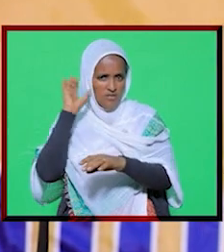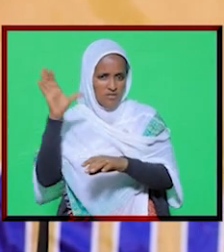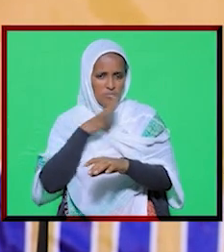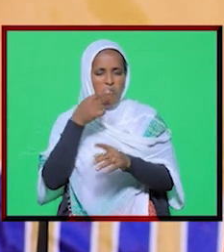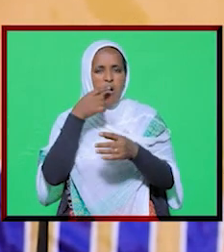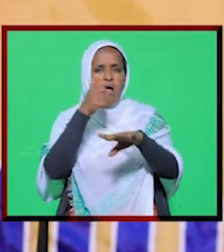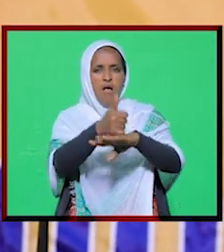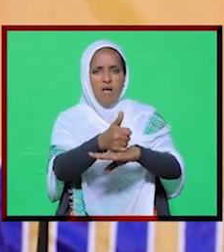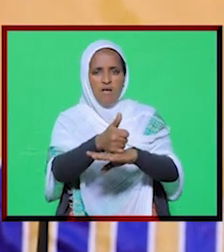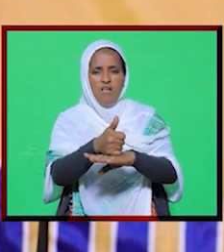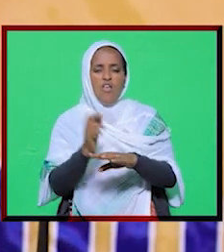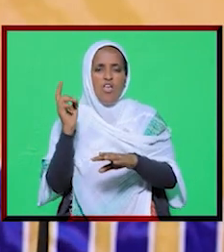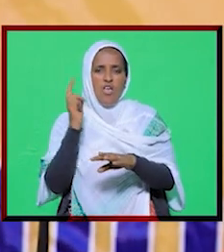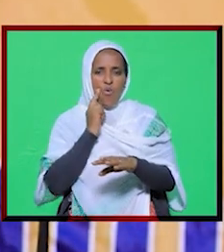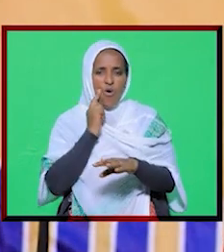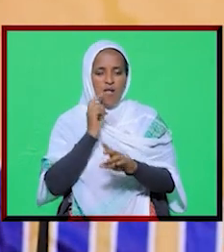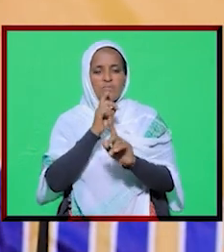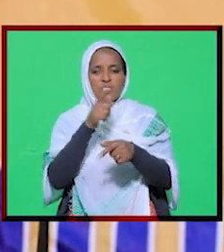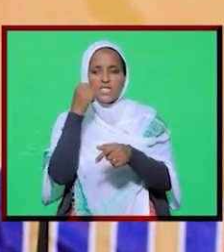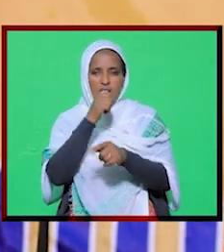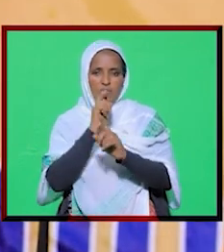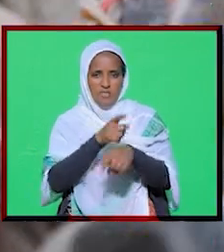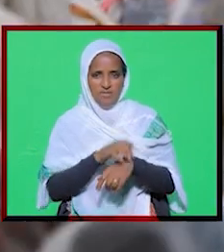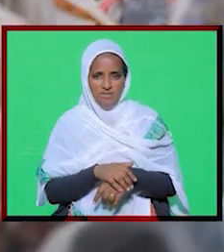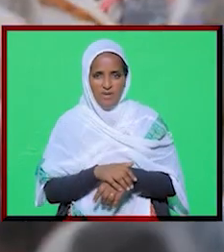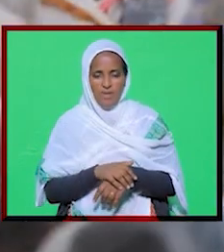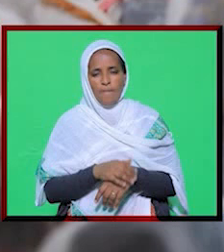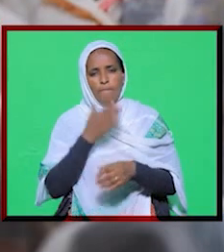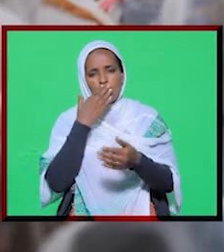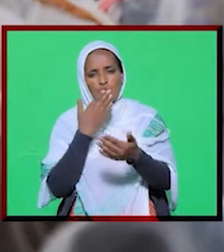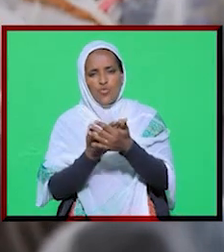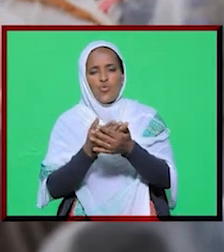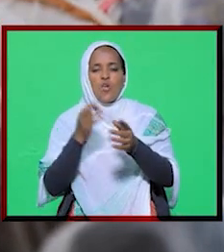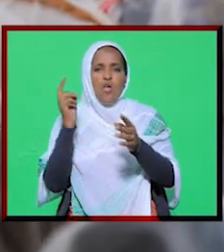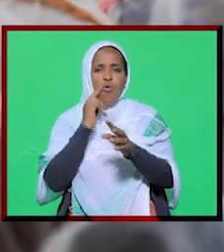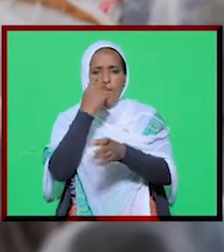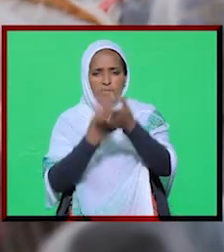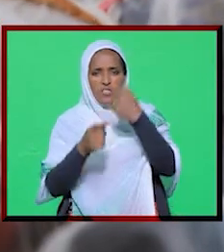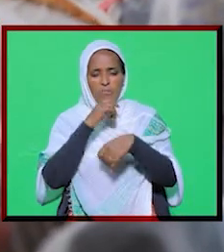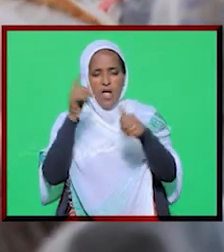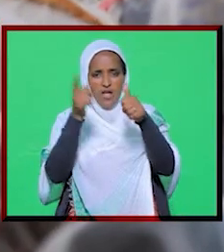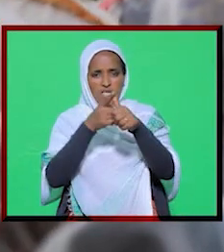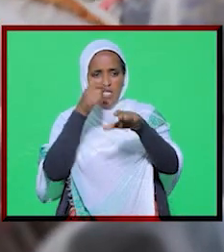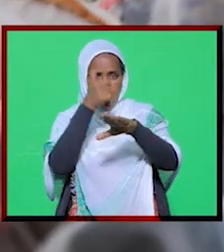አይሰማኝም። አዎ ሔዋኖች ነው የመለሱት። በጣም ጥሩ። ሔዋንን ብቻ አይደለም፣ አንደኛ ተከሳሽ ሔዋን ነች፣ ልክ